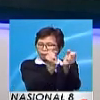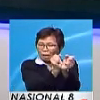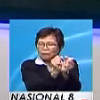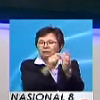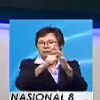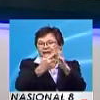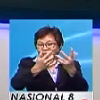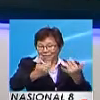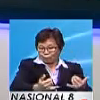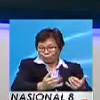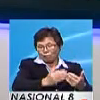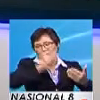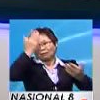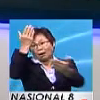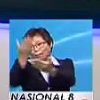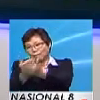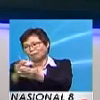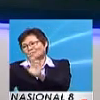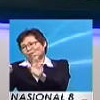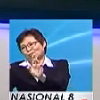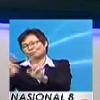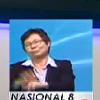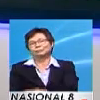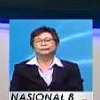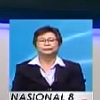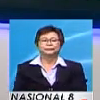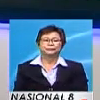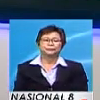bermula hari ini sehingga Rabu